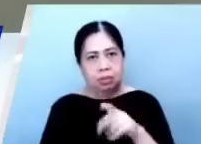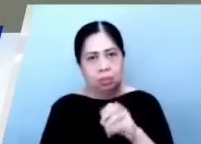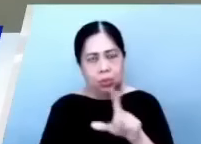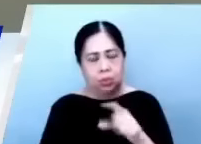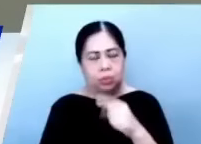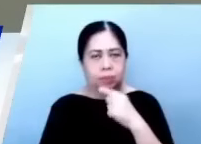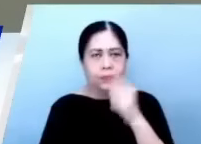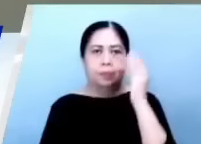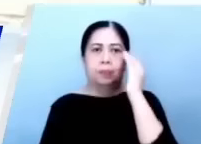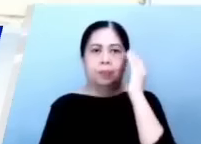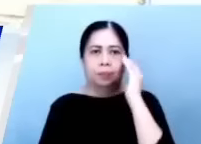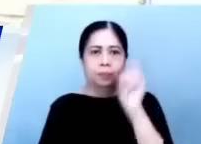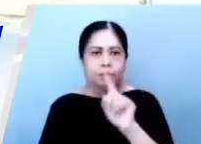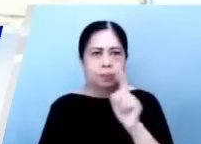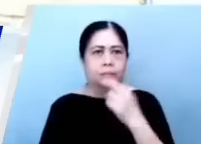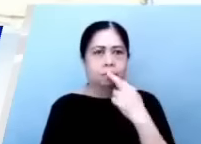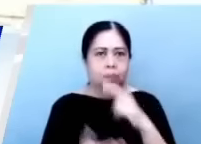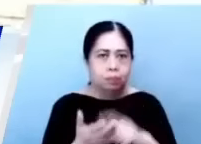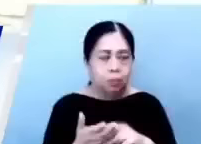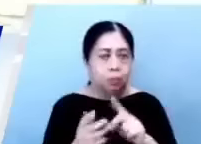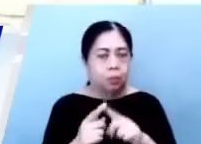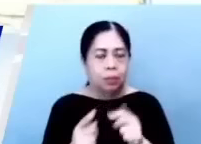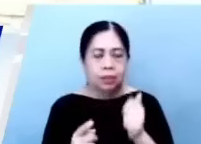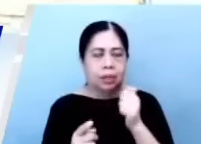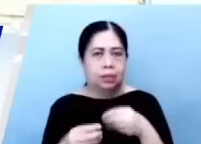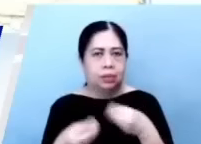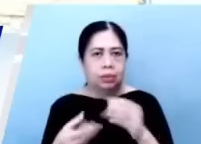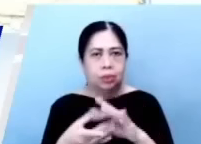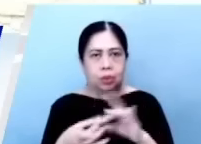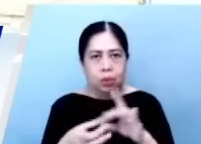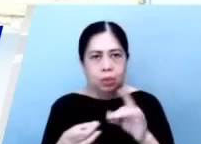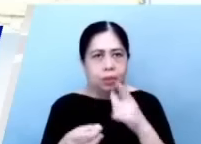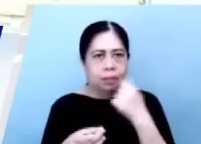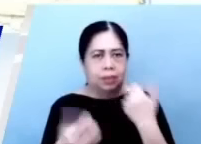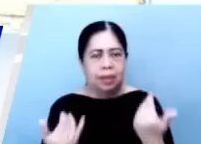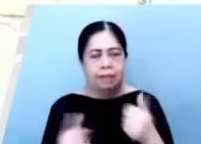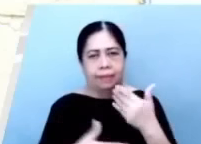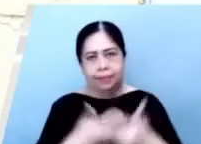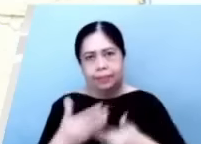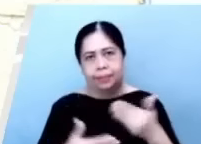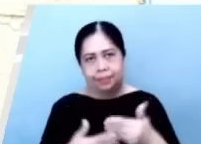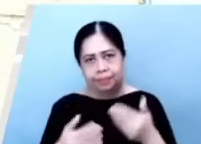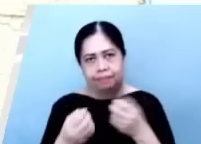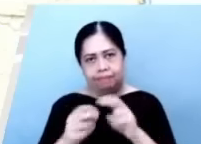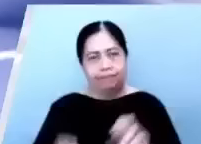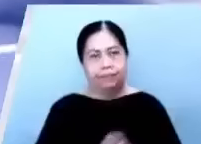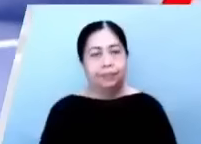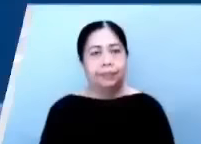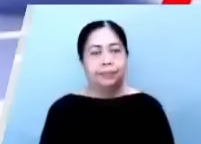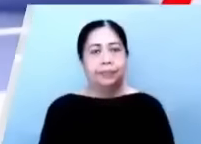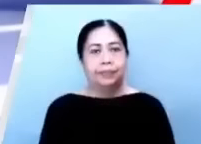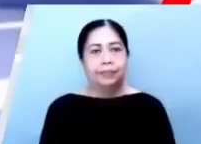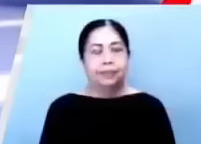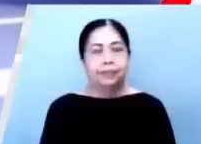nito ang mga ulat pero tumangging magkomento dahil may gumugulong ng investigasyon.